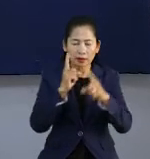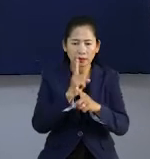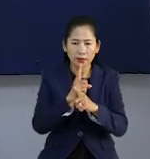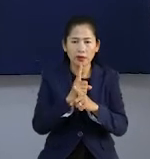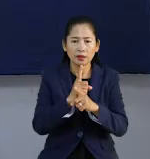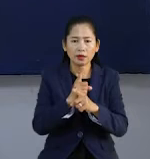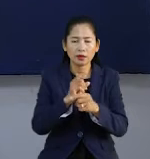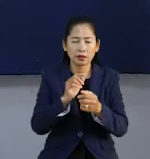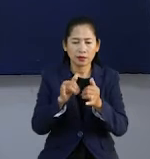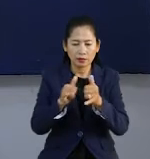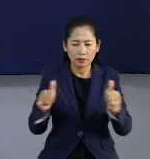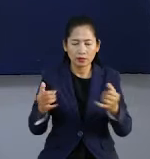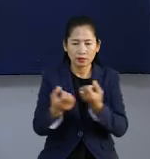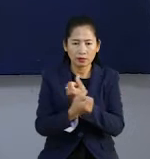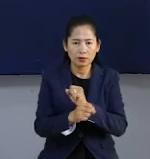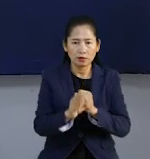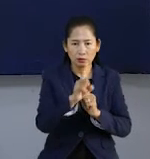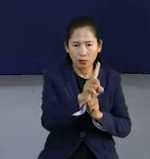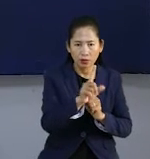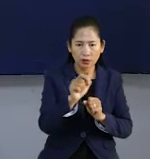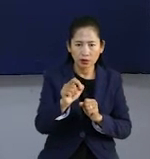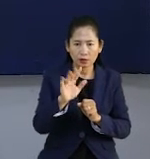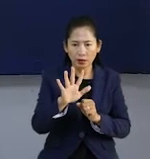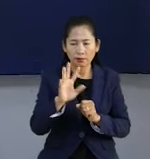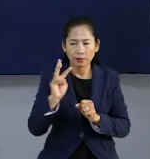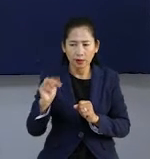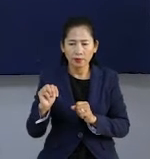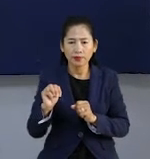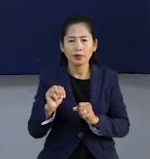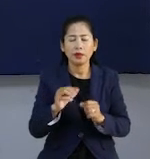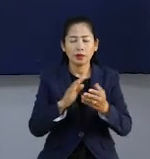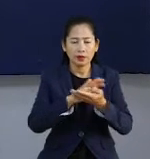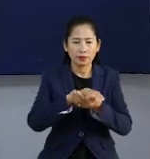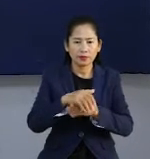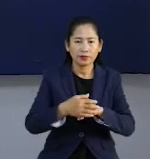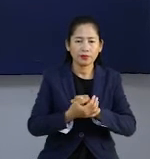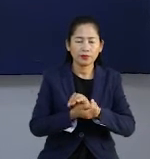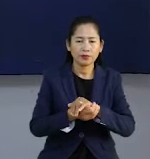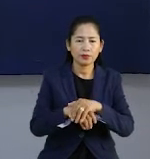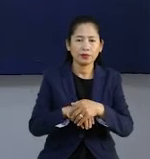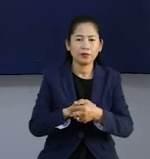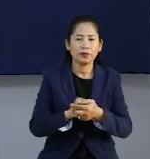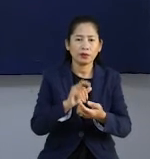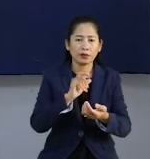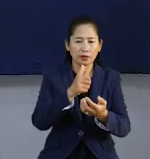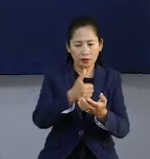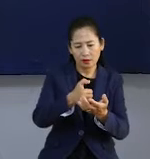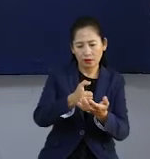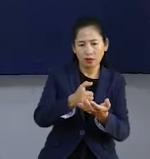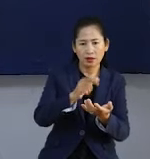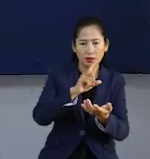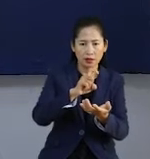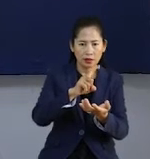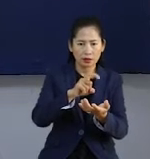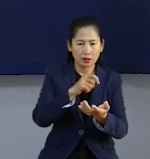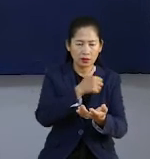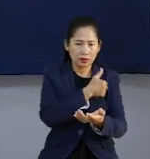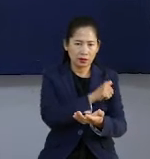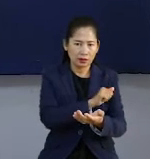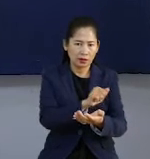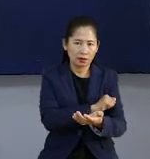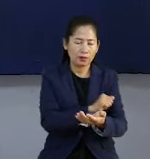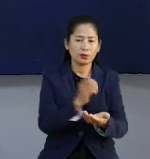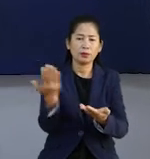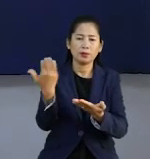រូវការរក្សាគម្លាតសុវត្ថិភាព1ម៉ែត្រកន្លះការលាងសម្អាតដៃជាមួយនឹងជែលអាល់កុលសាប៊ូ